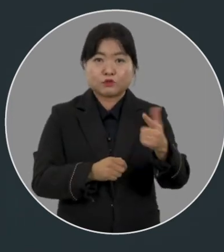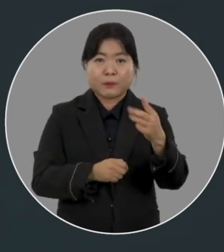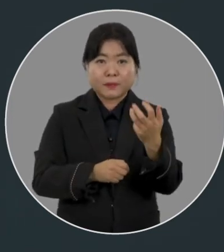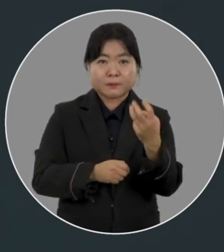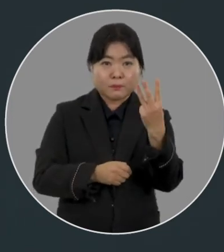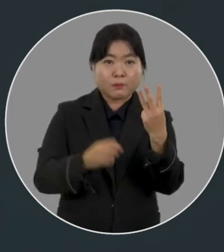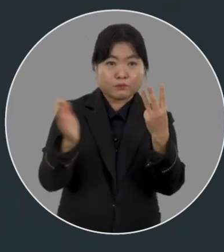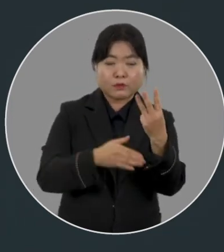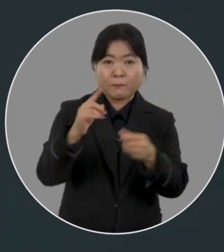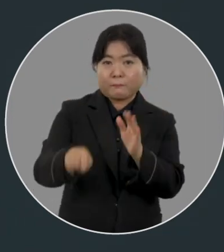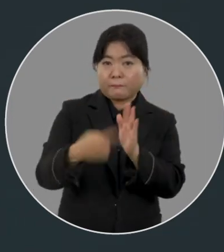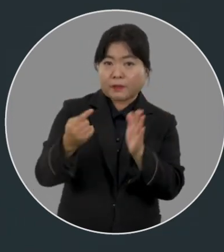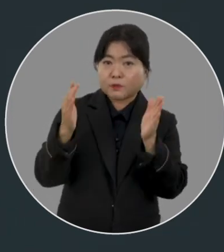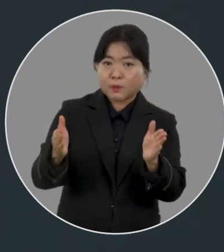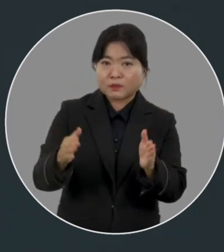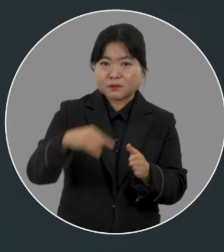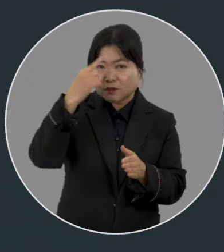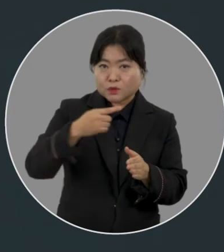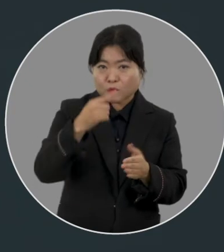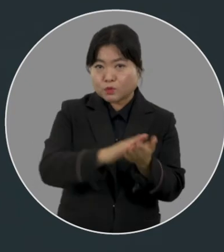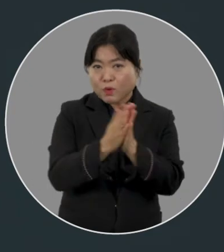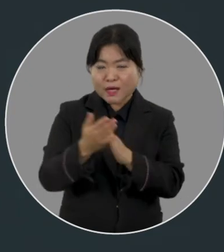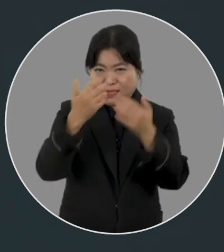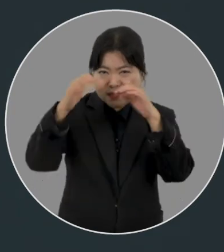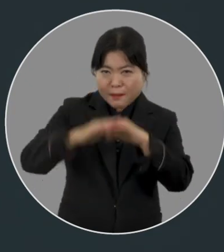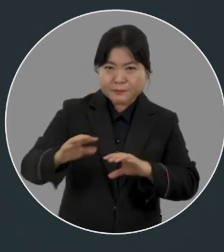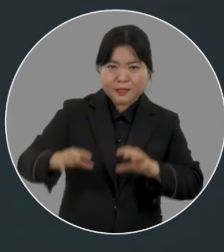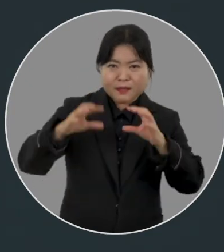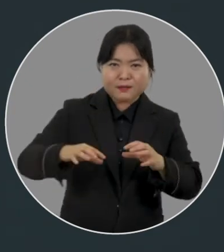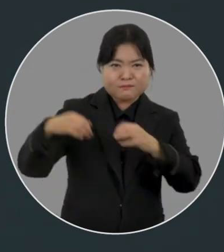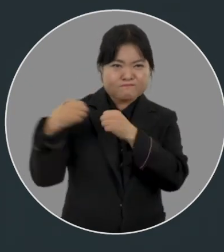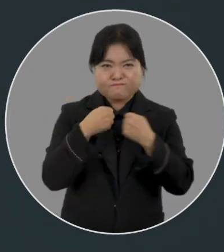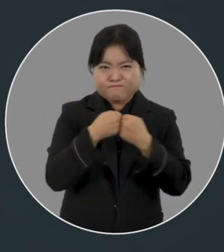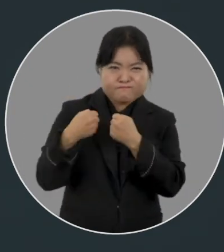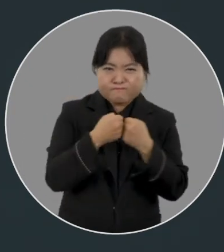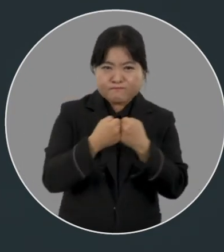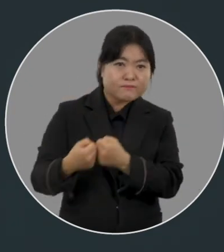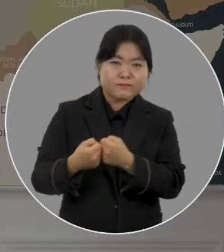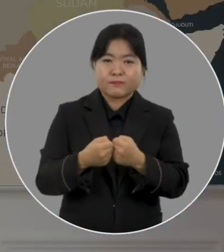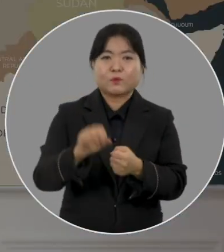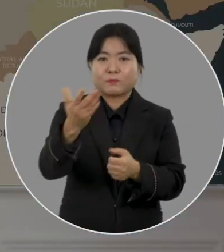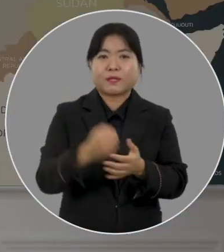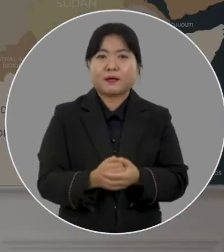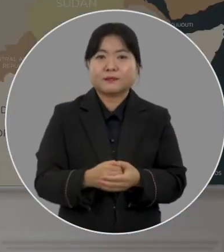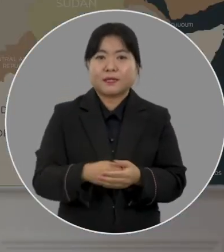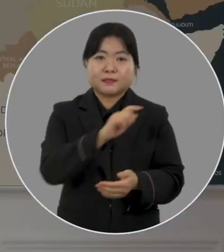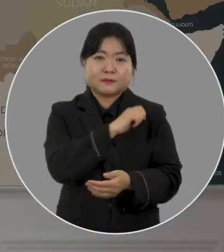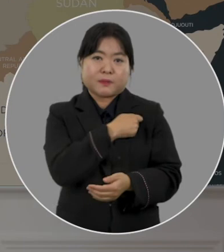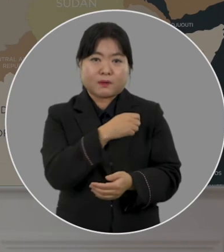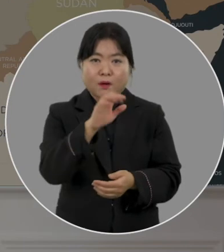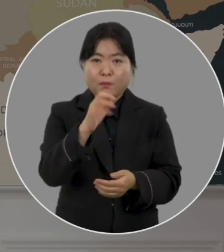1683년부터 이 100년 동안은 이제 서구와 이슬람 세계가 치열한 냉전 경쟁 시기를 거칩니다. 이제